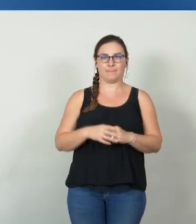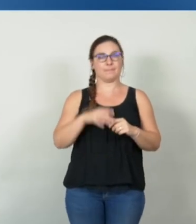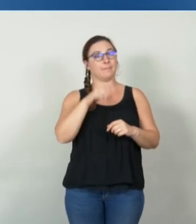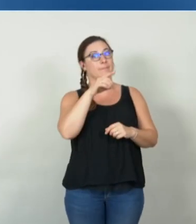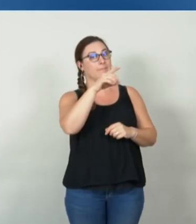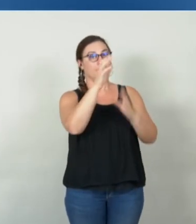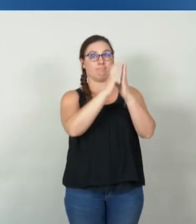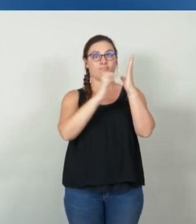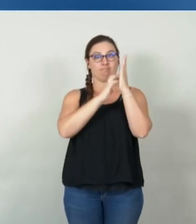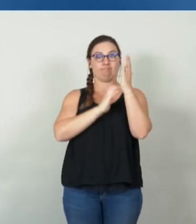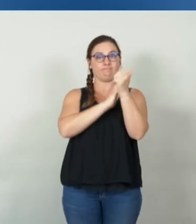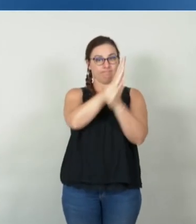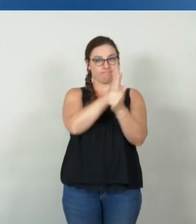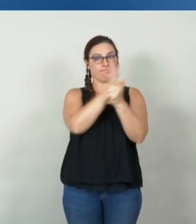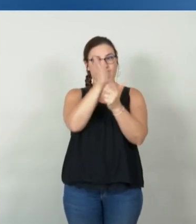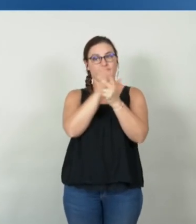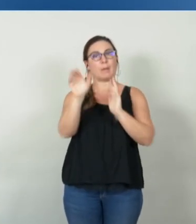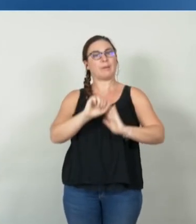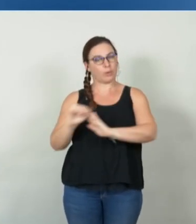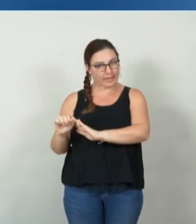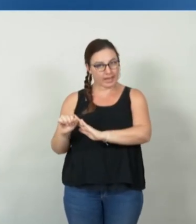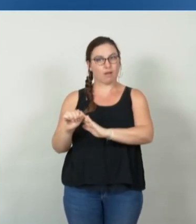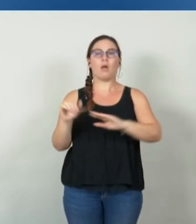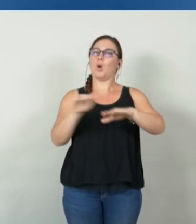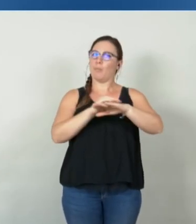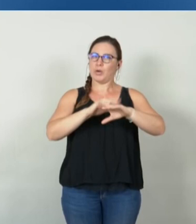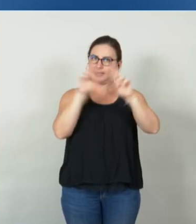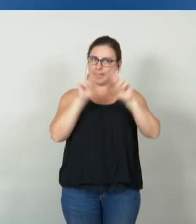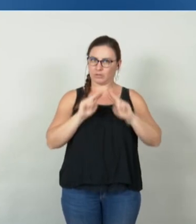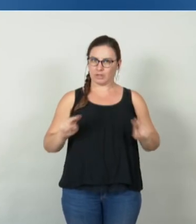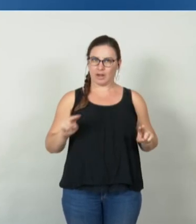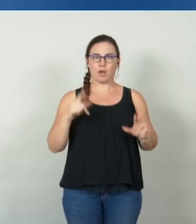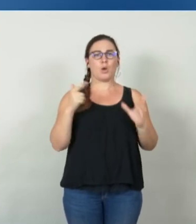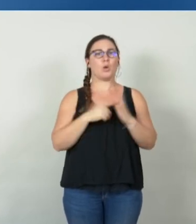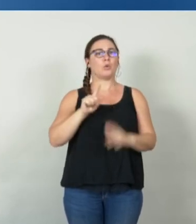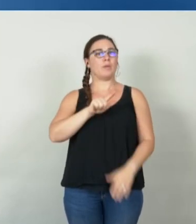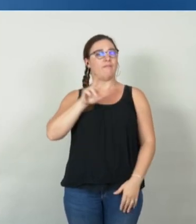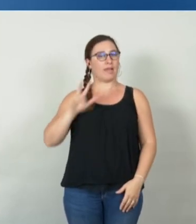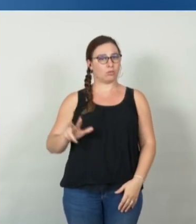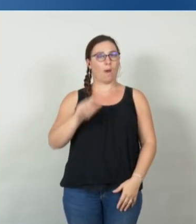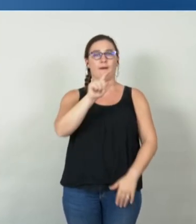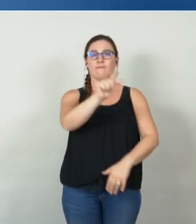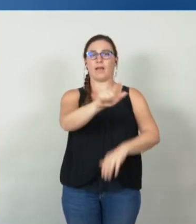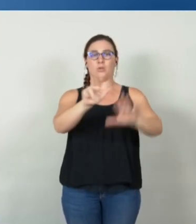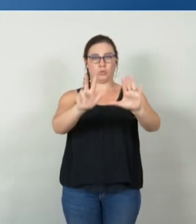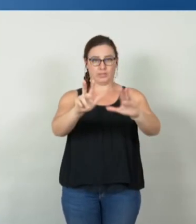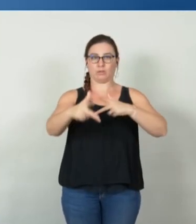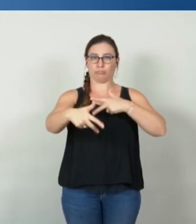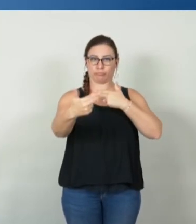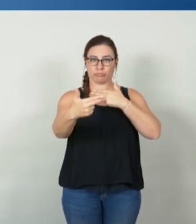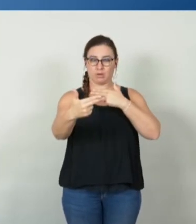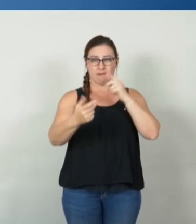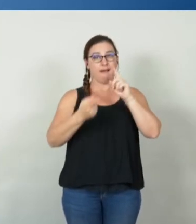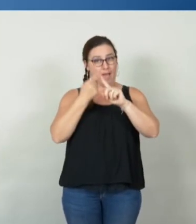vos trois axes prioritaires de la politique internationale pour 2023 2028 et j'insiste sur